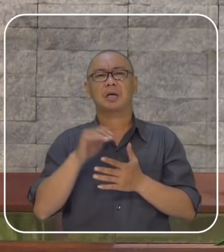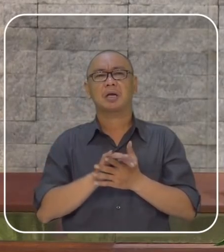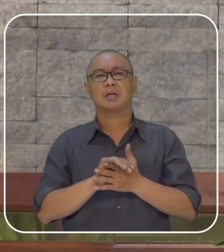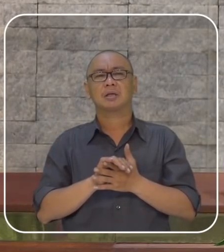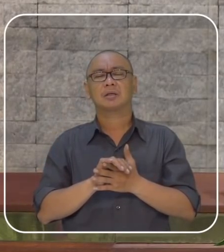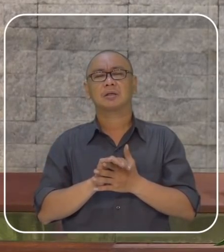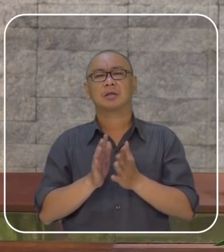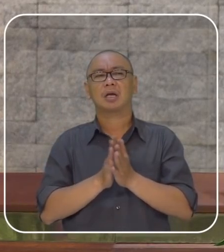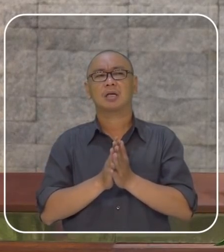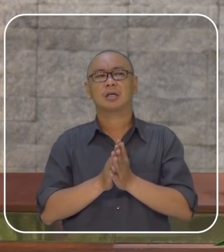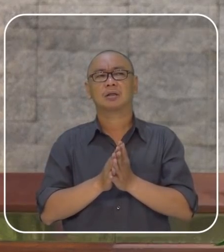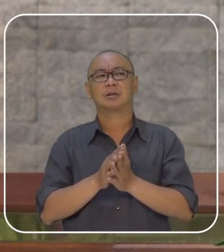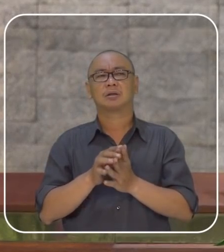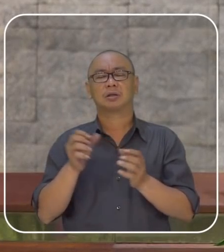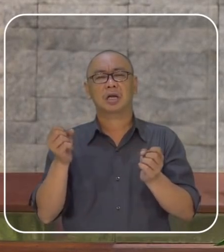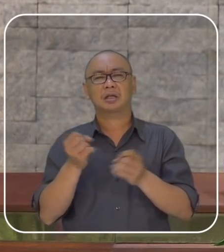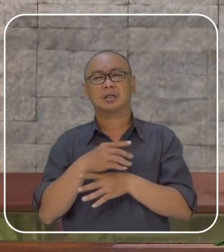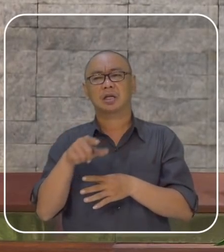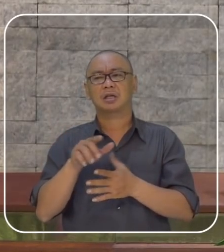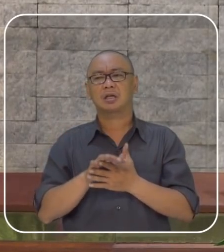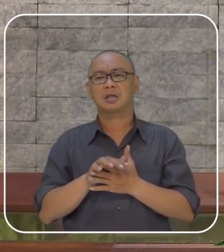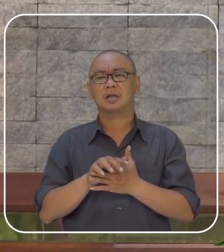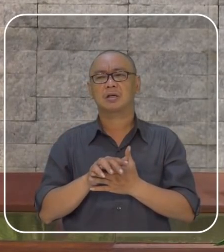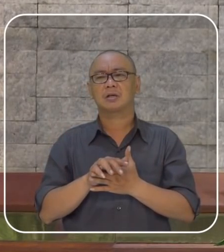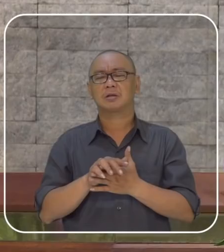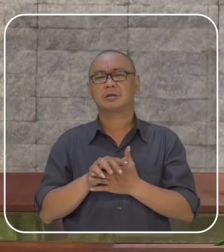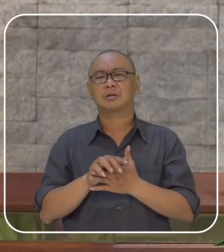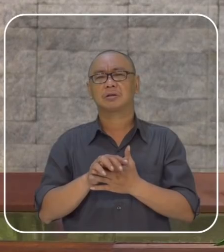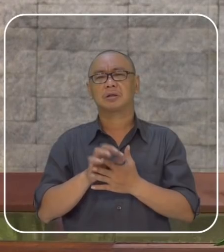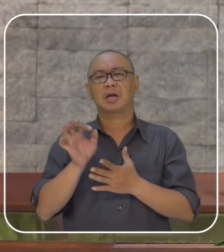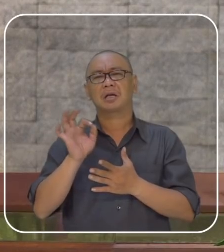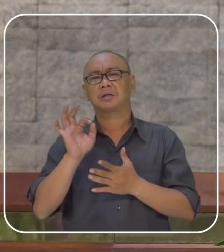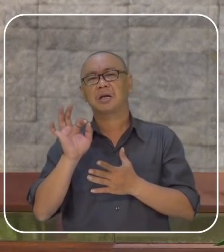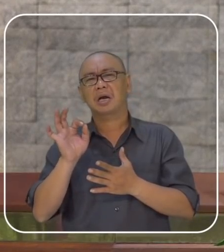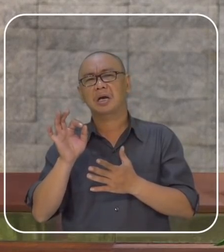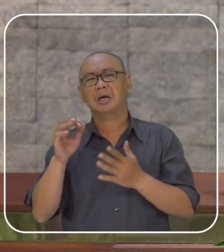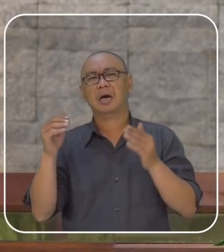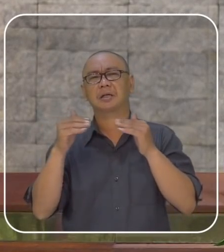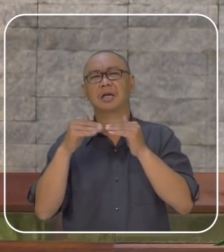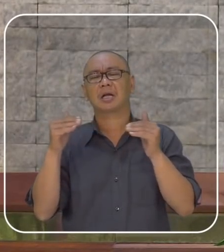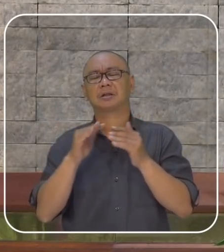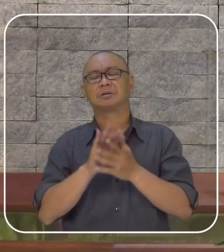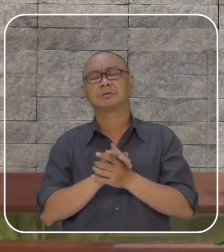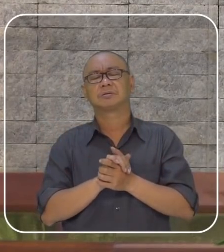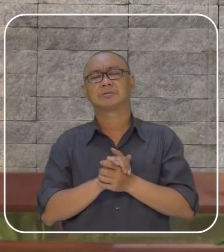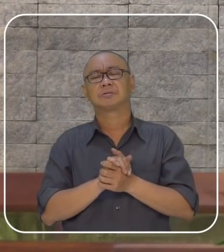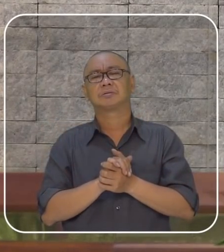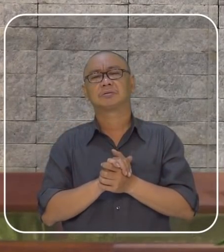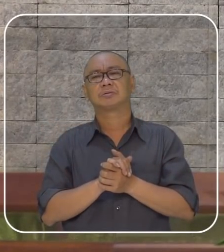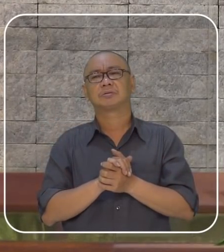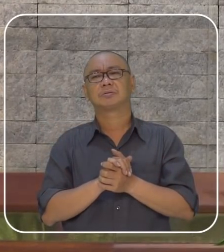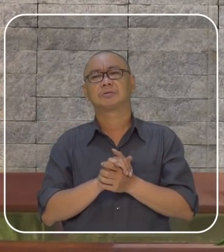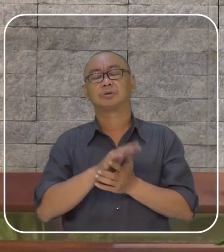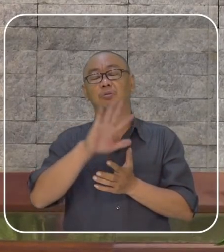dan yang terjadi di sana adalah pemerasan, ketidakadilan, dan semuanya itu celakanya atas